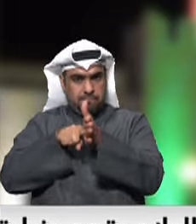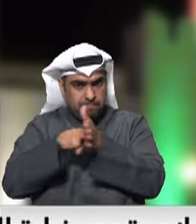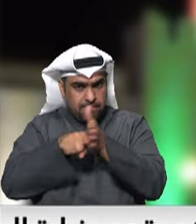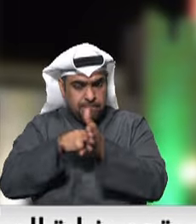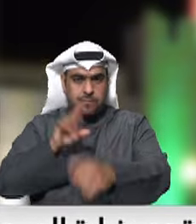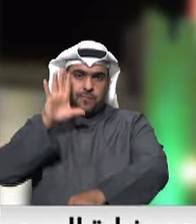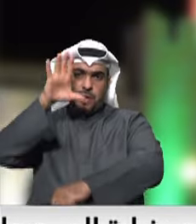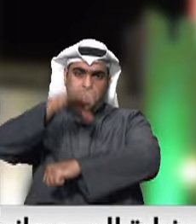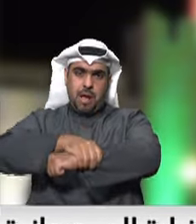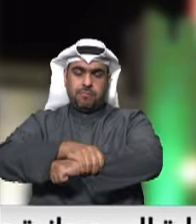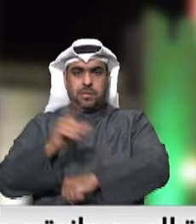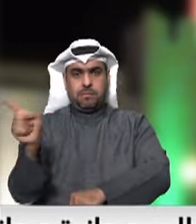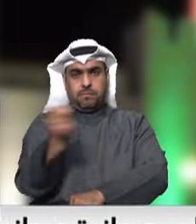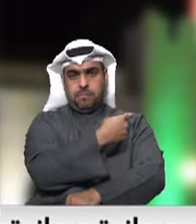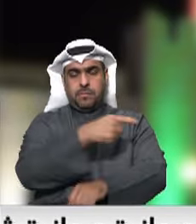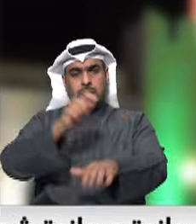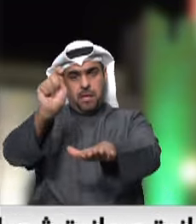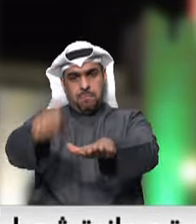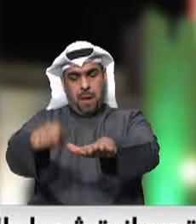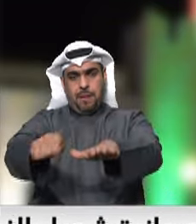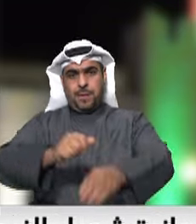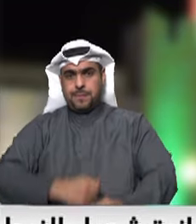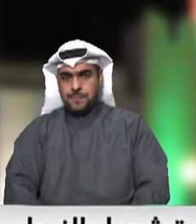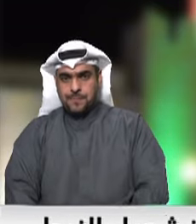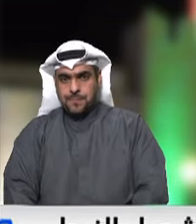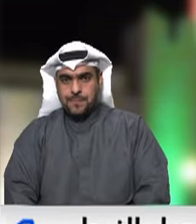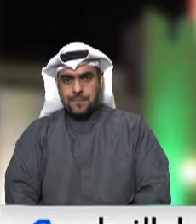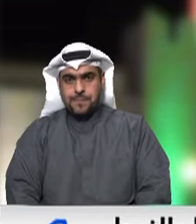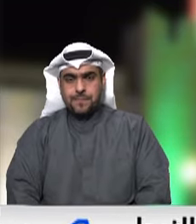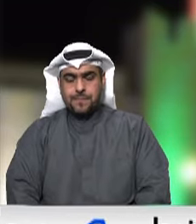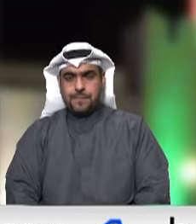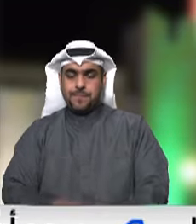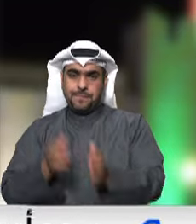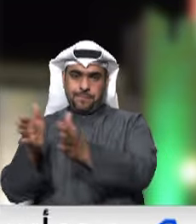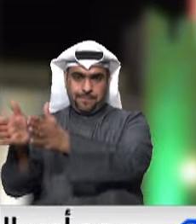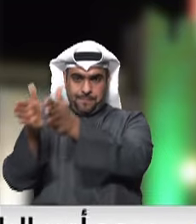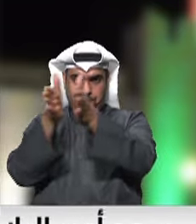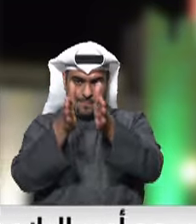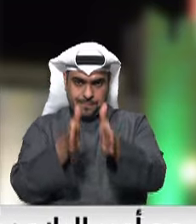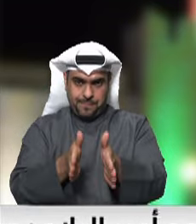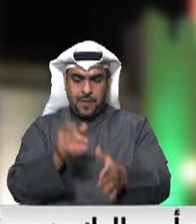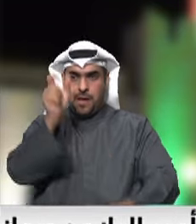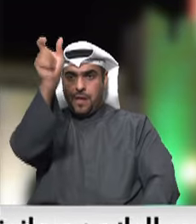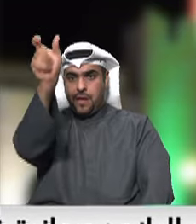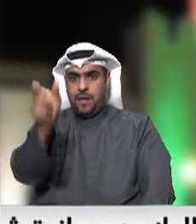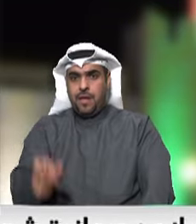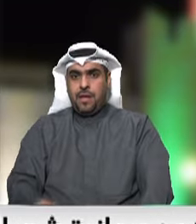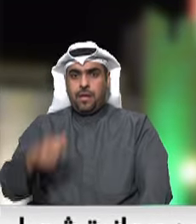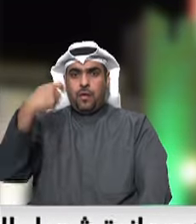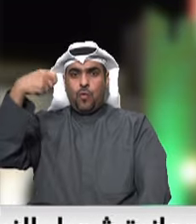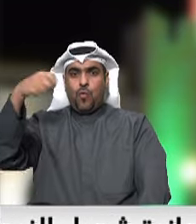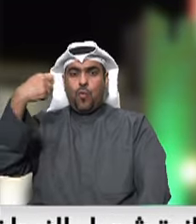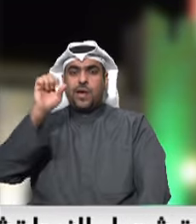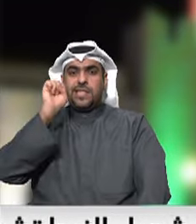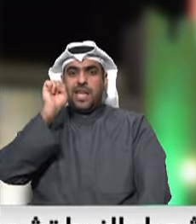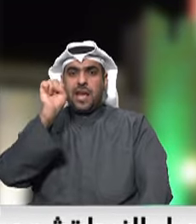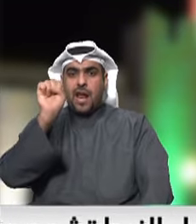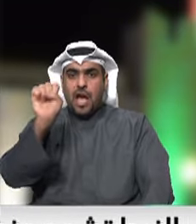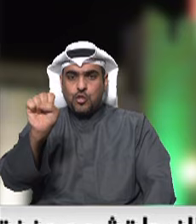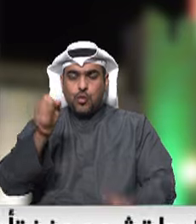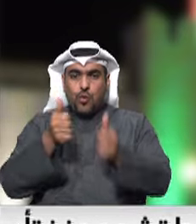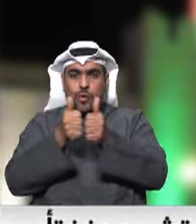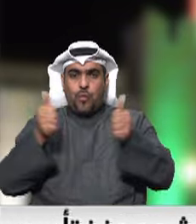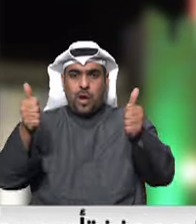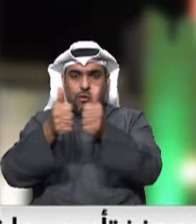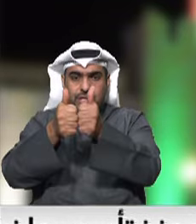اتخاذ كافه الاجراءات القانونيه بهذا الشان من جهه اخرى احاط وزير الشؤون الاجتماعيه وشؤون الاسره والطفوله